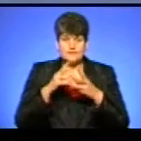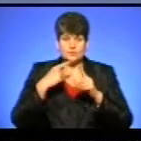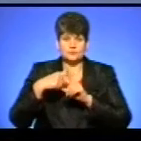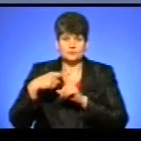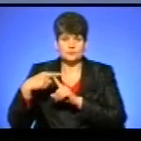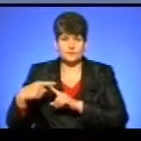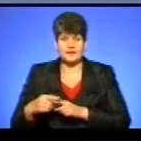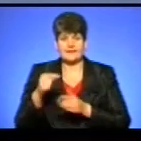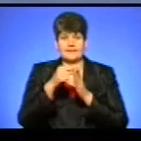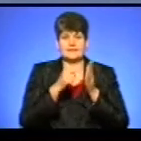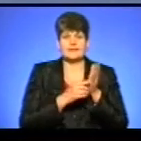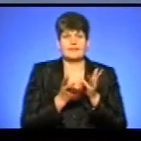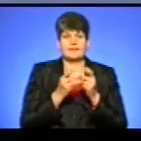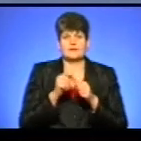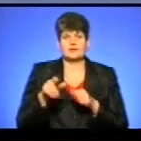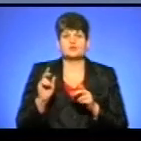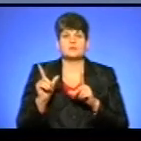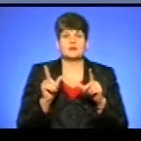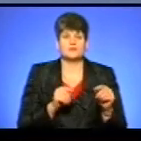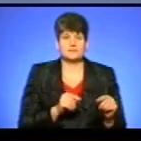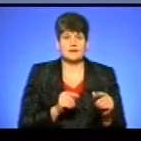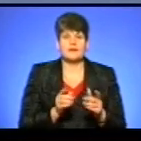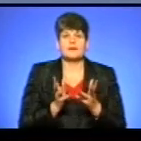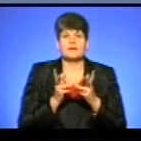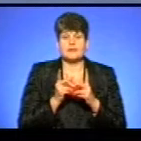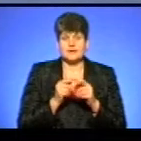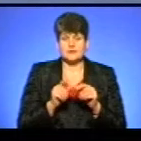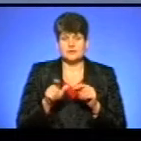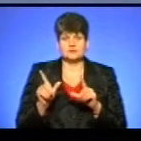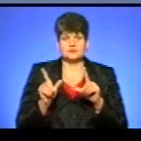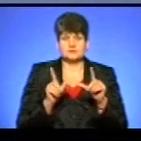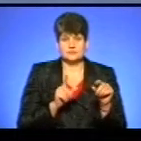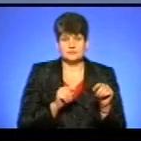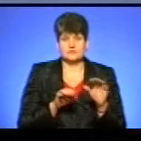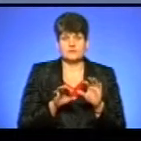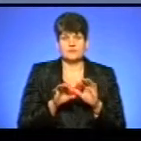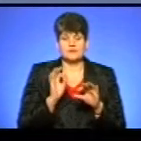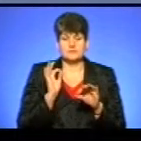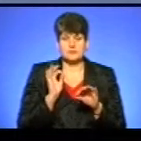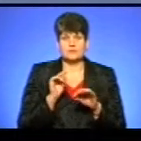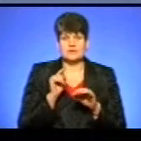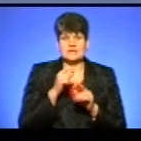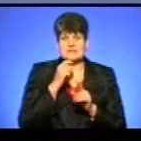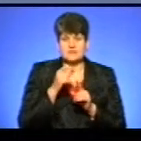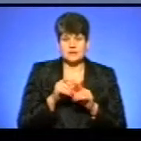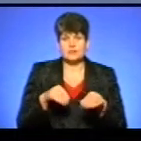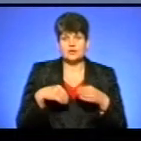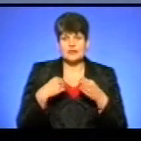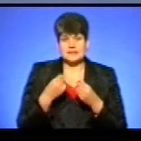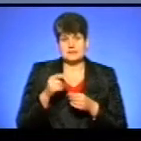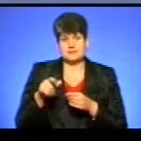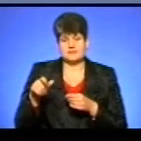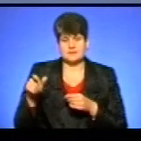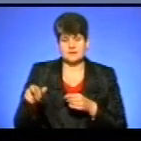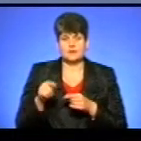ділиться на кількість пасажирів, які перевозяться. Кількість пасажирів, які перевозяться, відібрані по звітності, яка подається перевізникам, і по